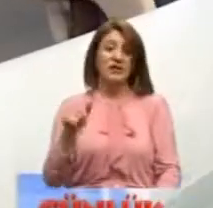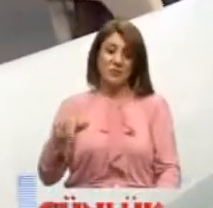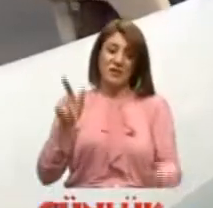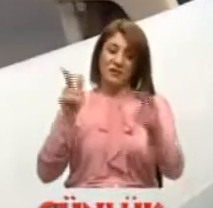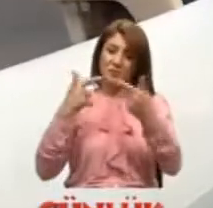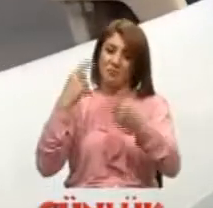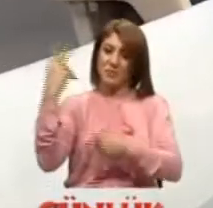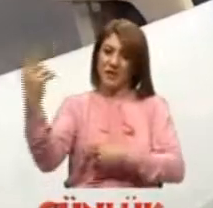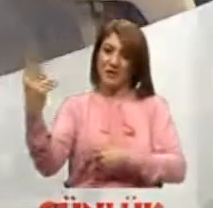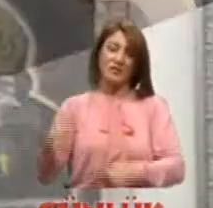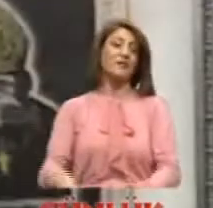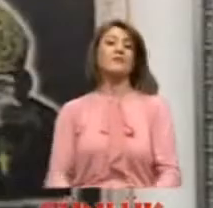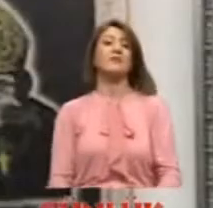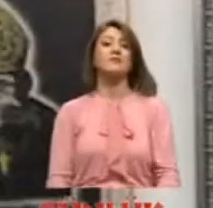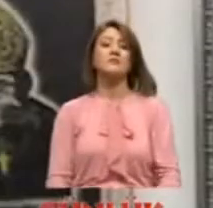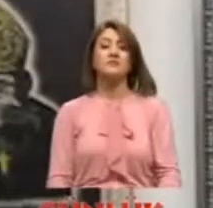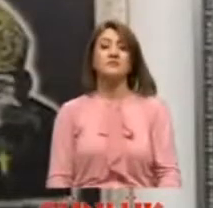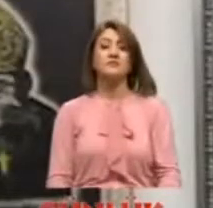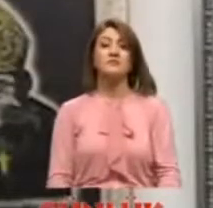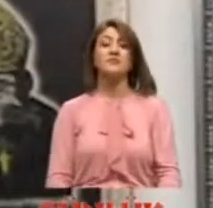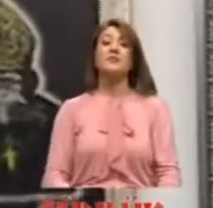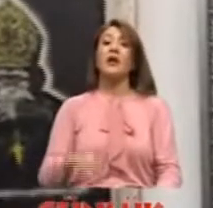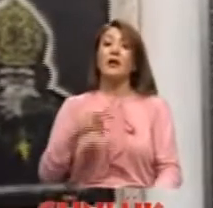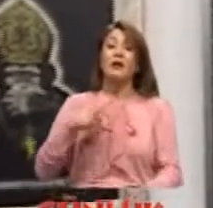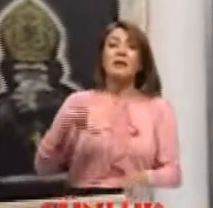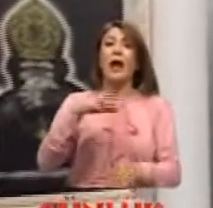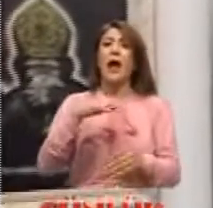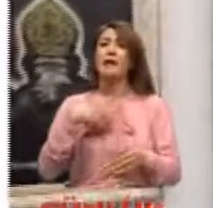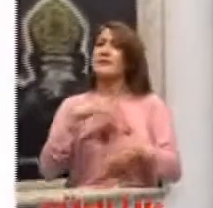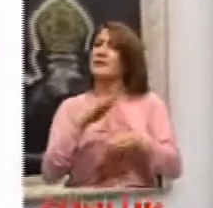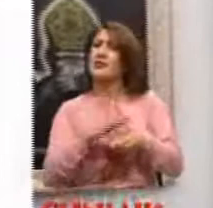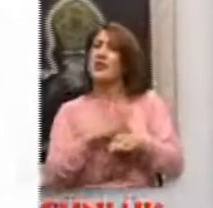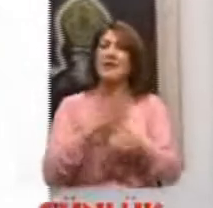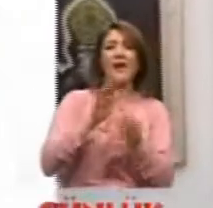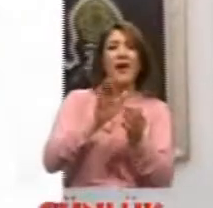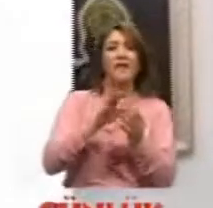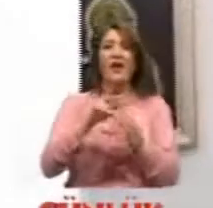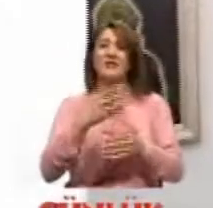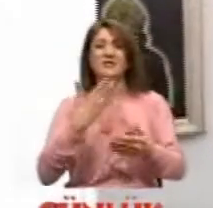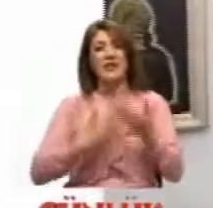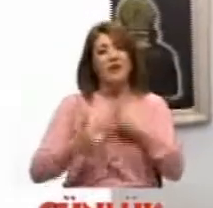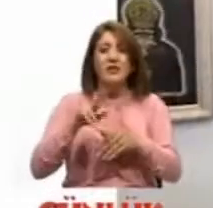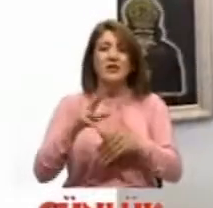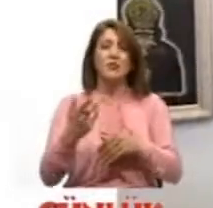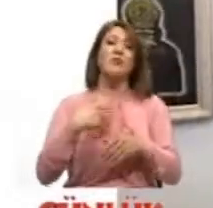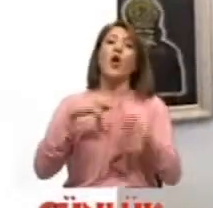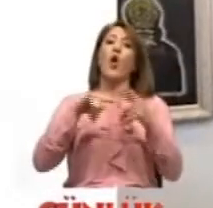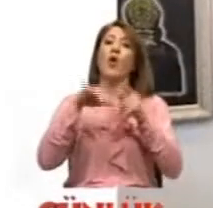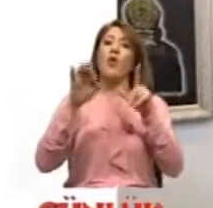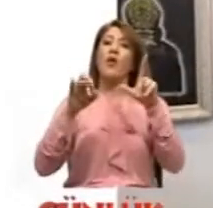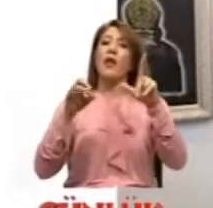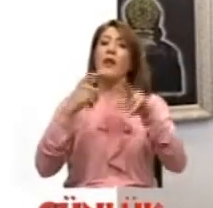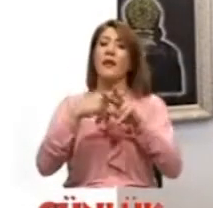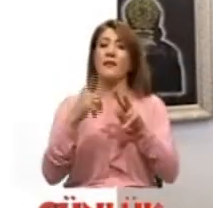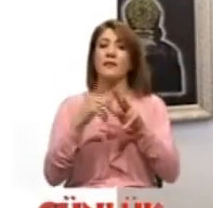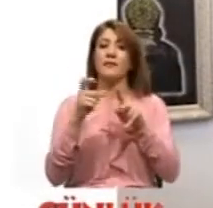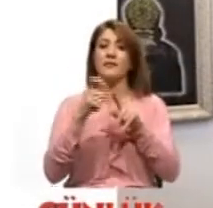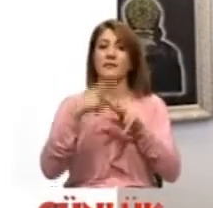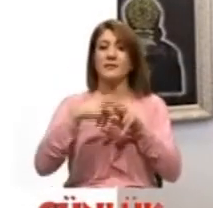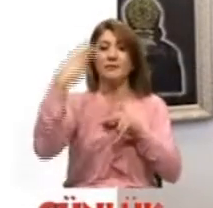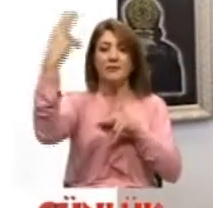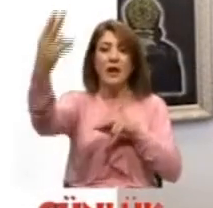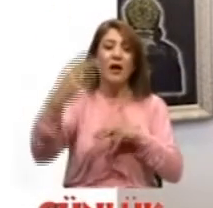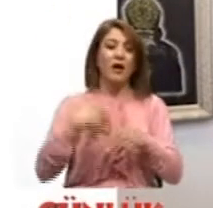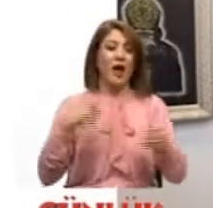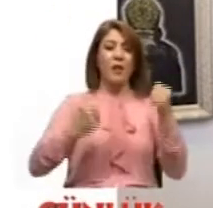o zaman hızlıca. Hayvan sevgisi mi değil mi tartışılır. Ama Hollandalı Bart Janssen araba kazasında